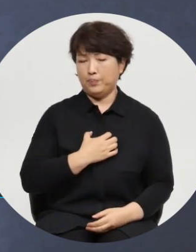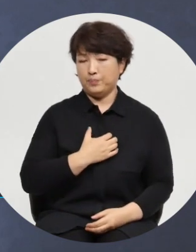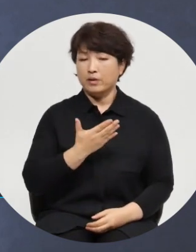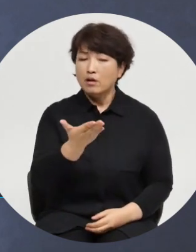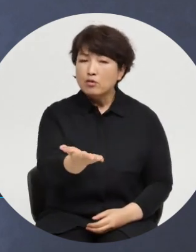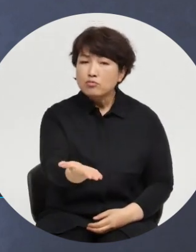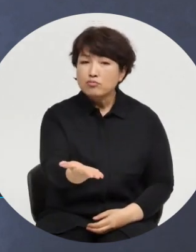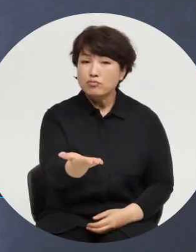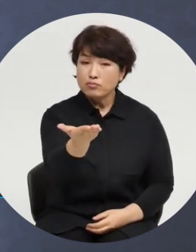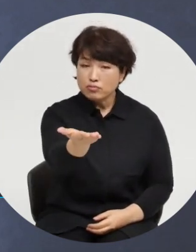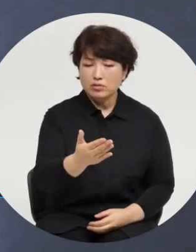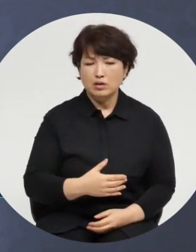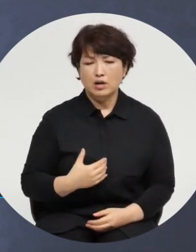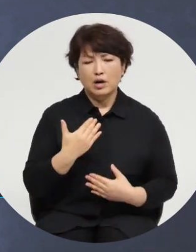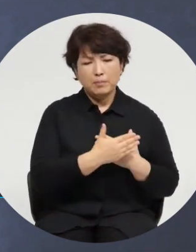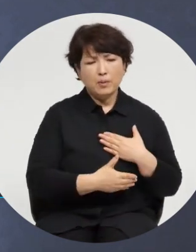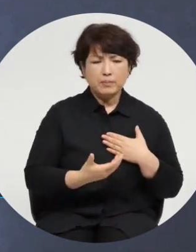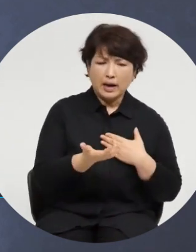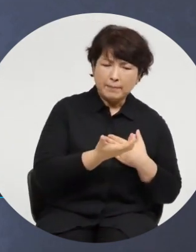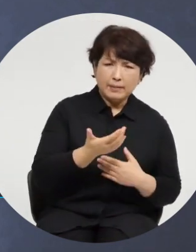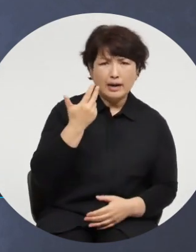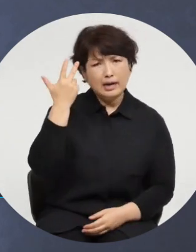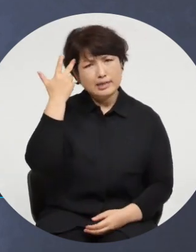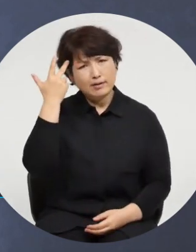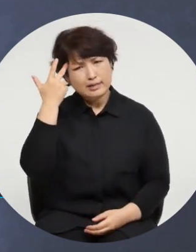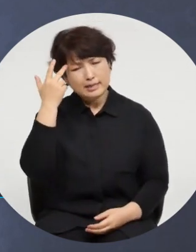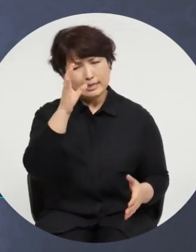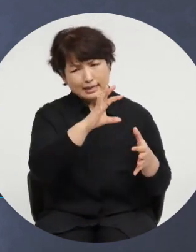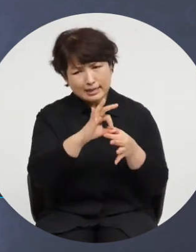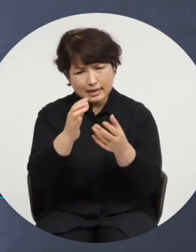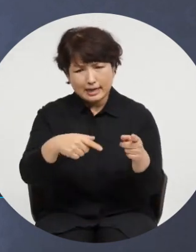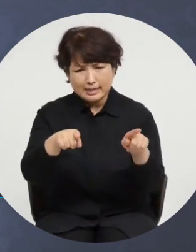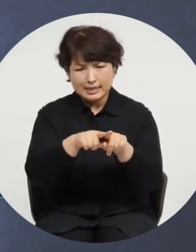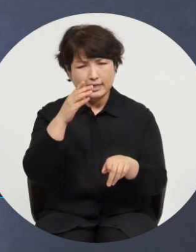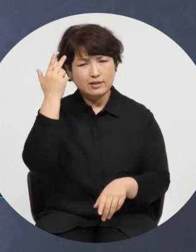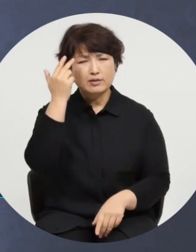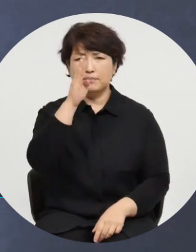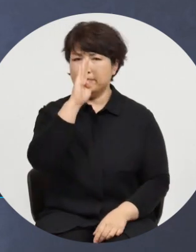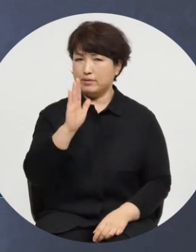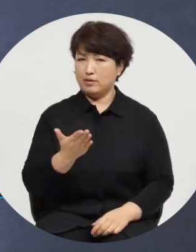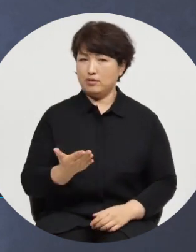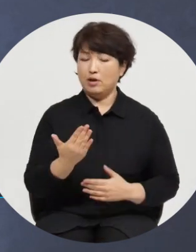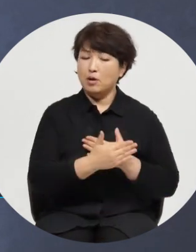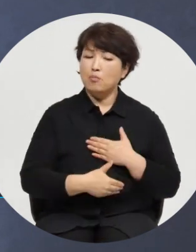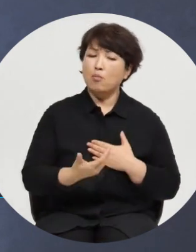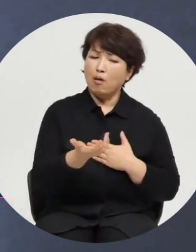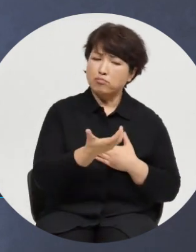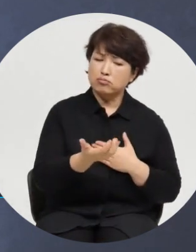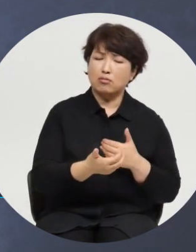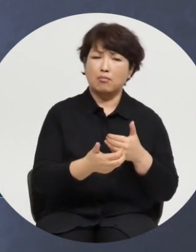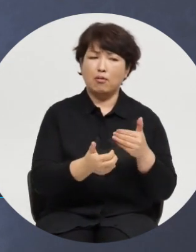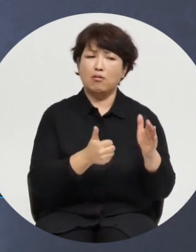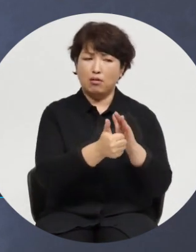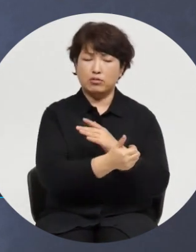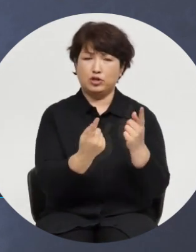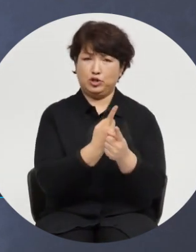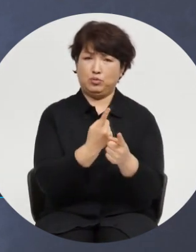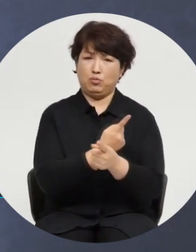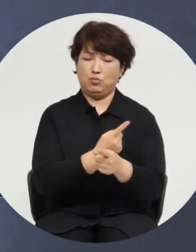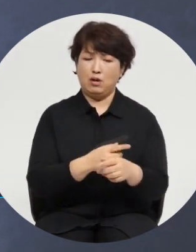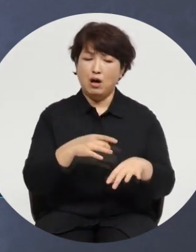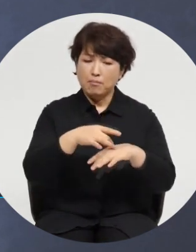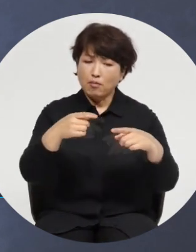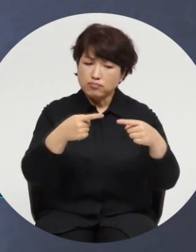옮겨가는 게 괴로움 이라는 지금 질문자는 몸이 아픈게 정신으로 옮겨와 정신병이 된 거란 말이야 몸이